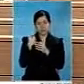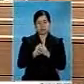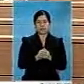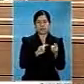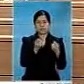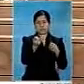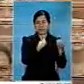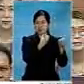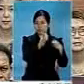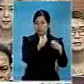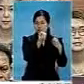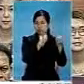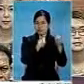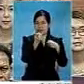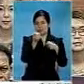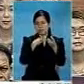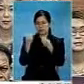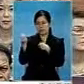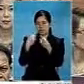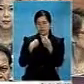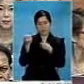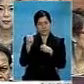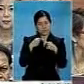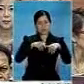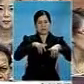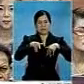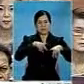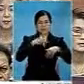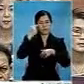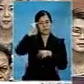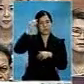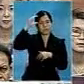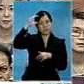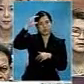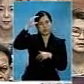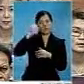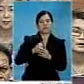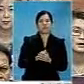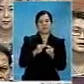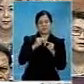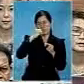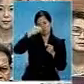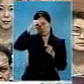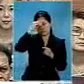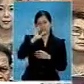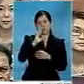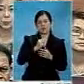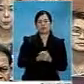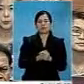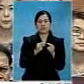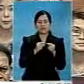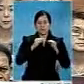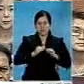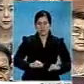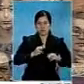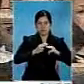รู้กับประชาชนแล้วในที่สุดความรู้นั้นนะครับมันยิ่งกว่าห้องเรียนในมหาวิทยาลัยเขารู้จักตัดสินใจเข